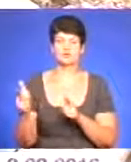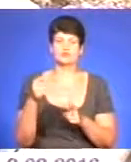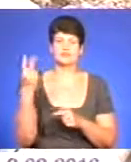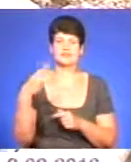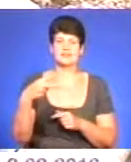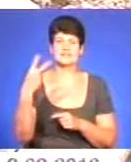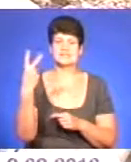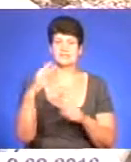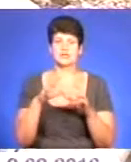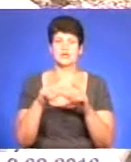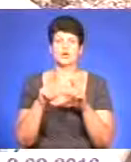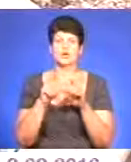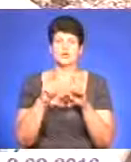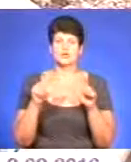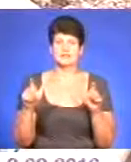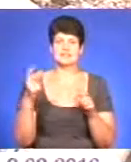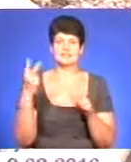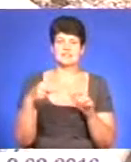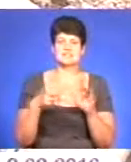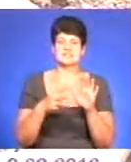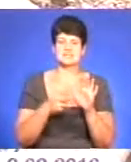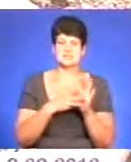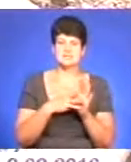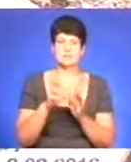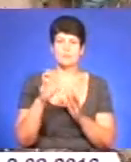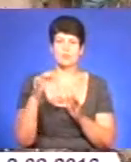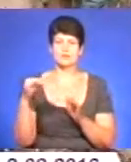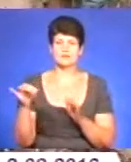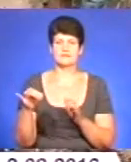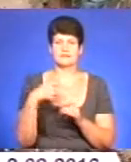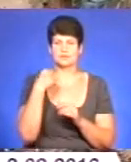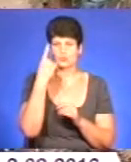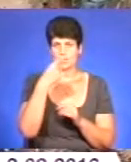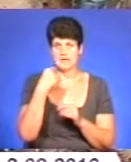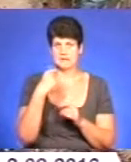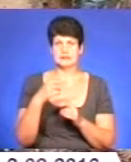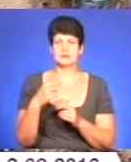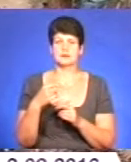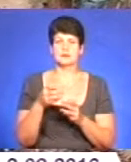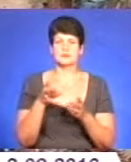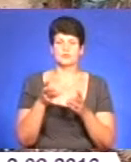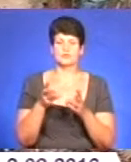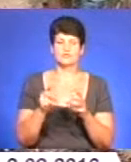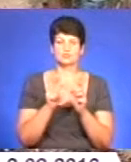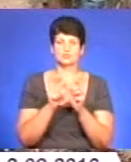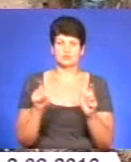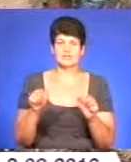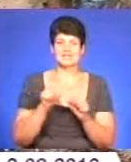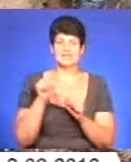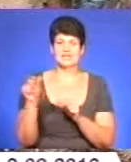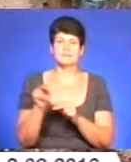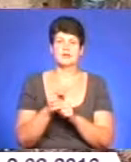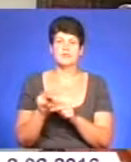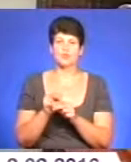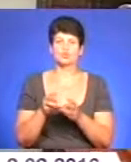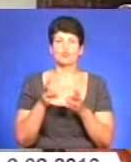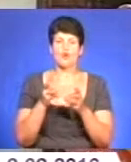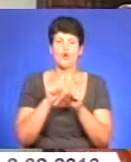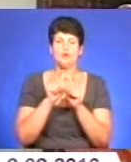котельні, 28 бойлерних та індивідуальних теплових пункти. Окрім ремонту котелень, комунальники